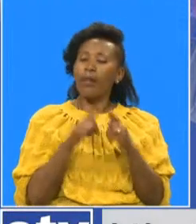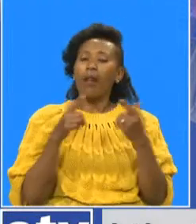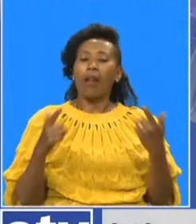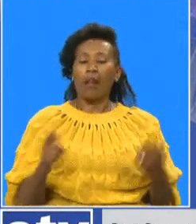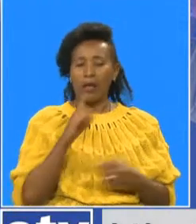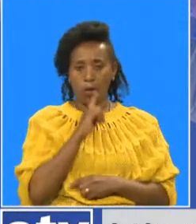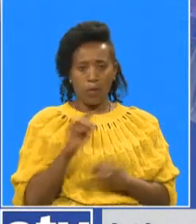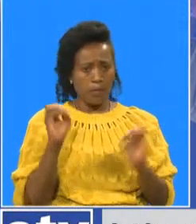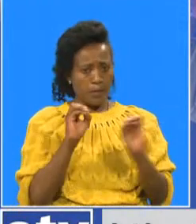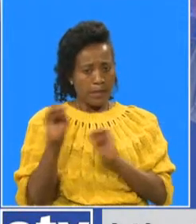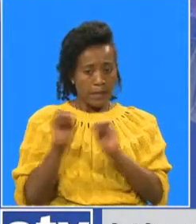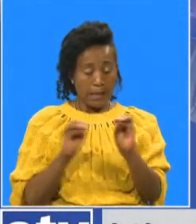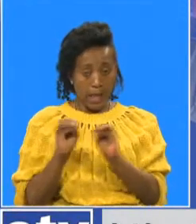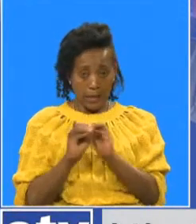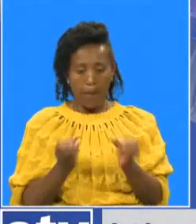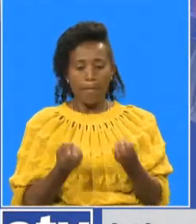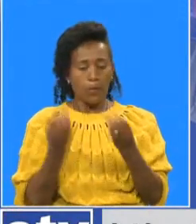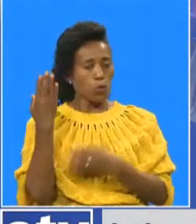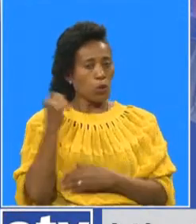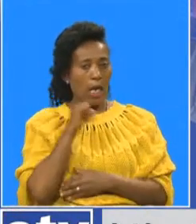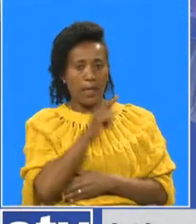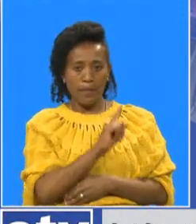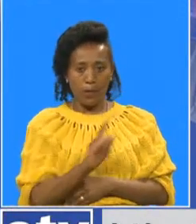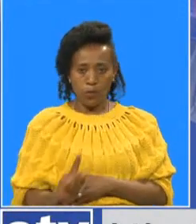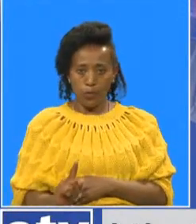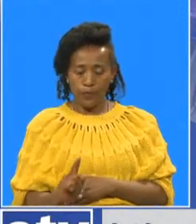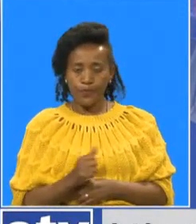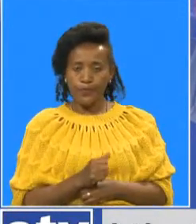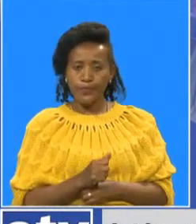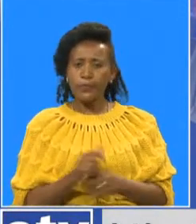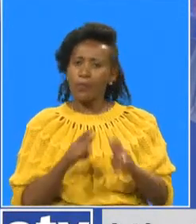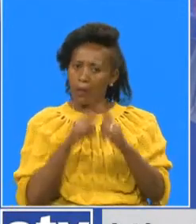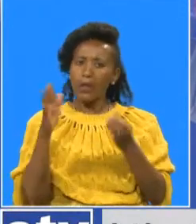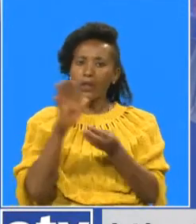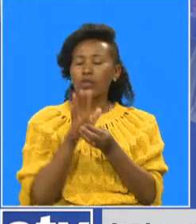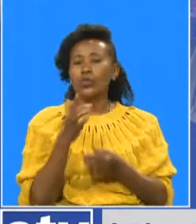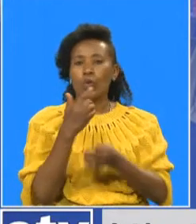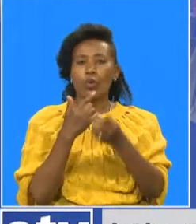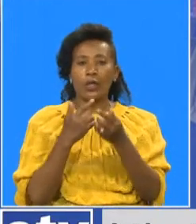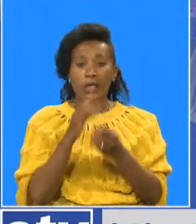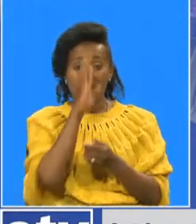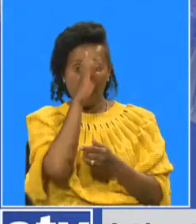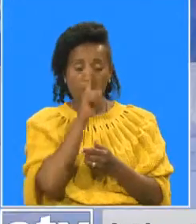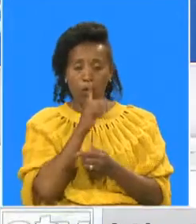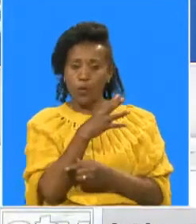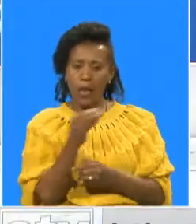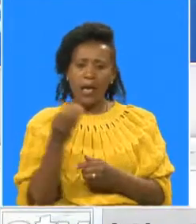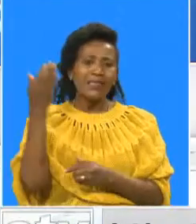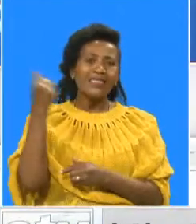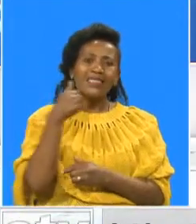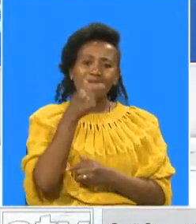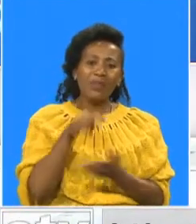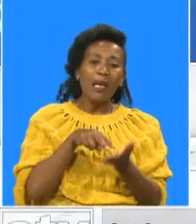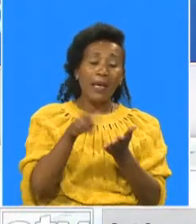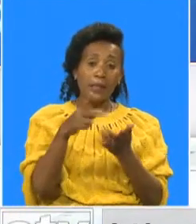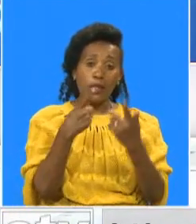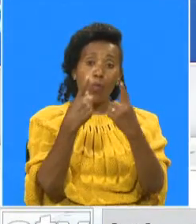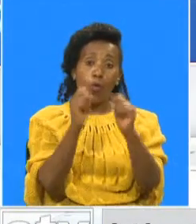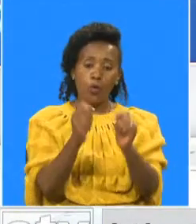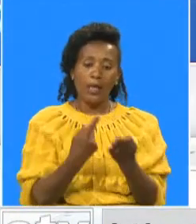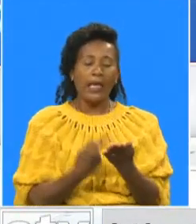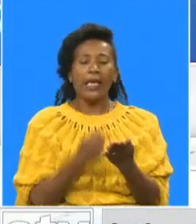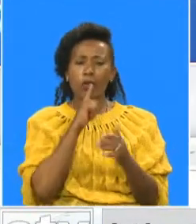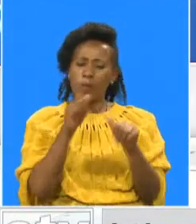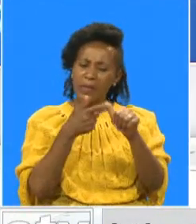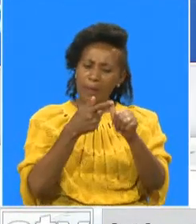ነው። ምንም እንቅስቃሴዎች ብዙ ስላልነበሩ ትልቅ ተጽኖ ነው የፈጠረውና ቀድምም ለማንሳት የመከርኩት ይሄ